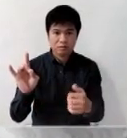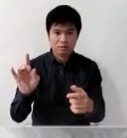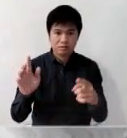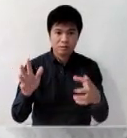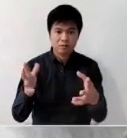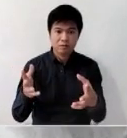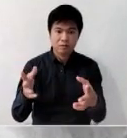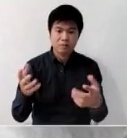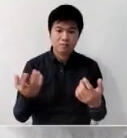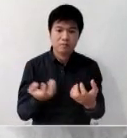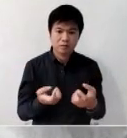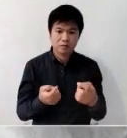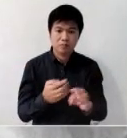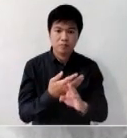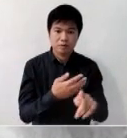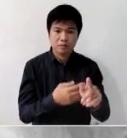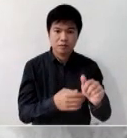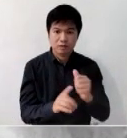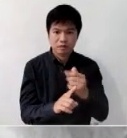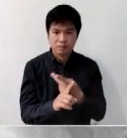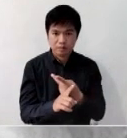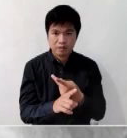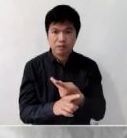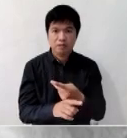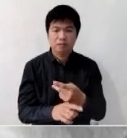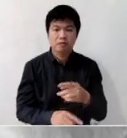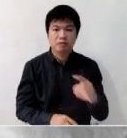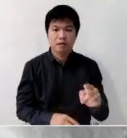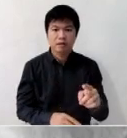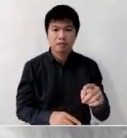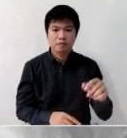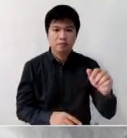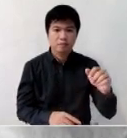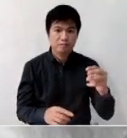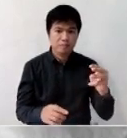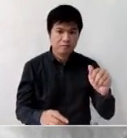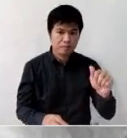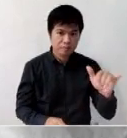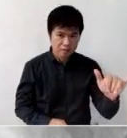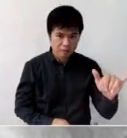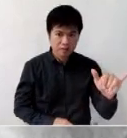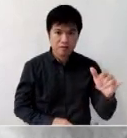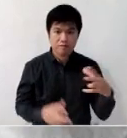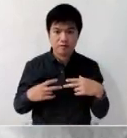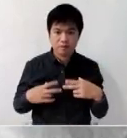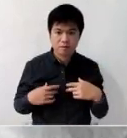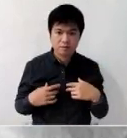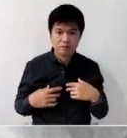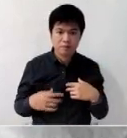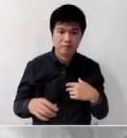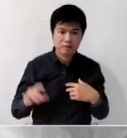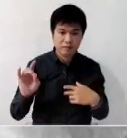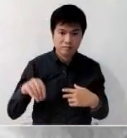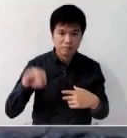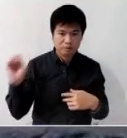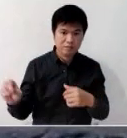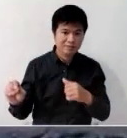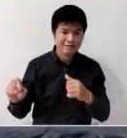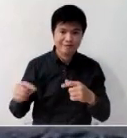May ang bakasyon ng mga estudyante. 8% lang ang hindi pabor, habang 11% ang wala pang